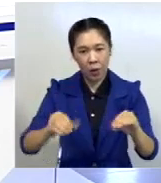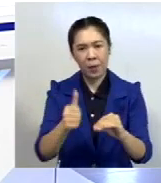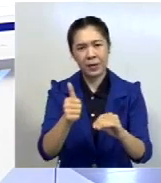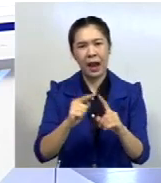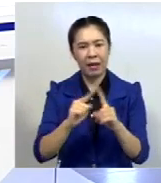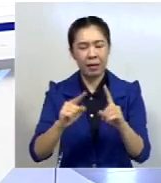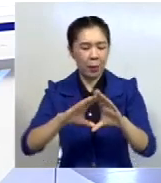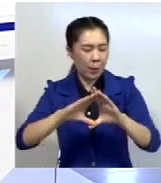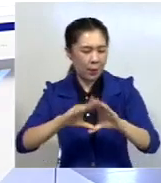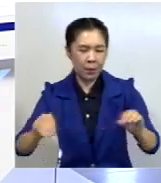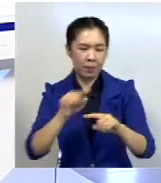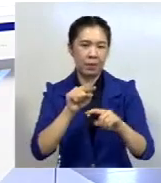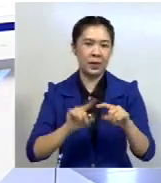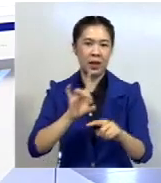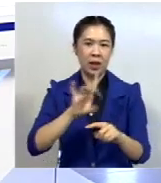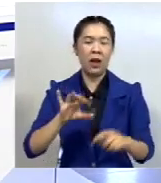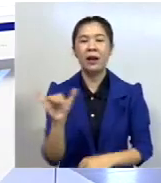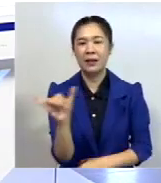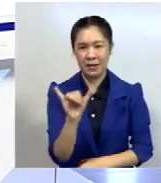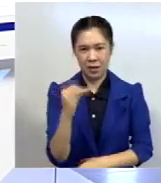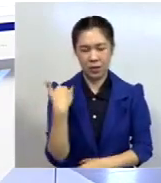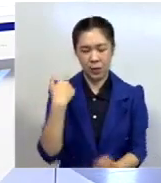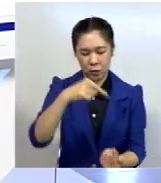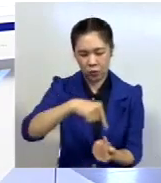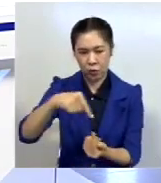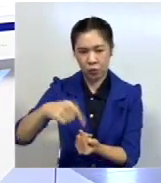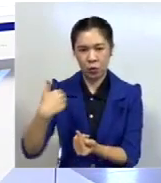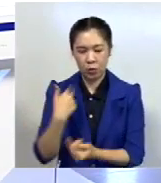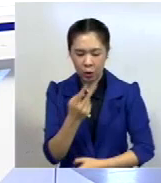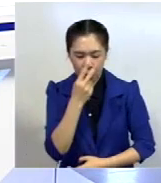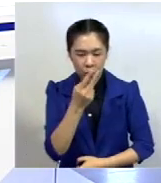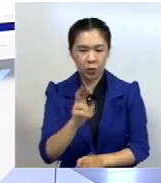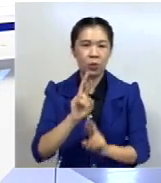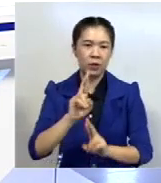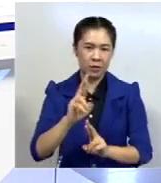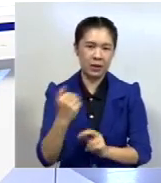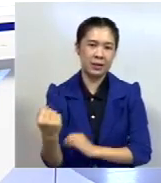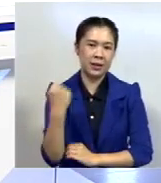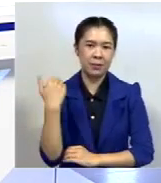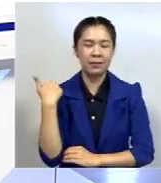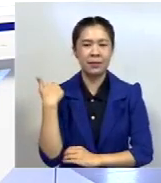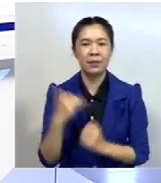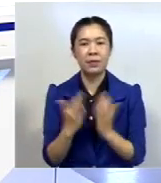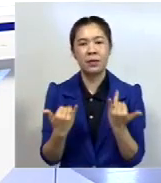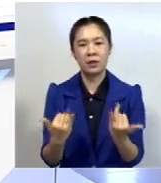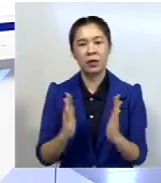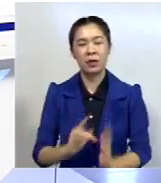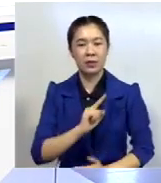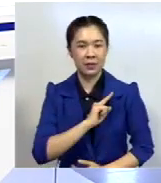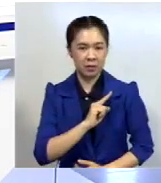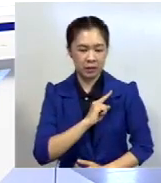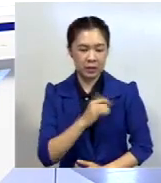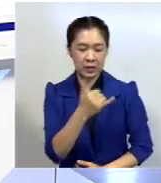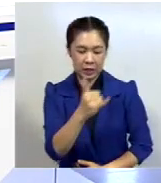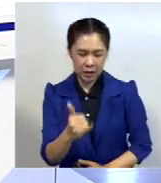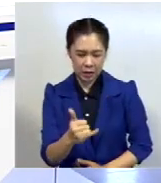อย่าดับได้สนิททั้งหมดนะคะยังมีบางจุดที่จะต้องเข้าไปเฝ้าระวังกันอย่างเข้มงวดซึ่งตอนนี้เนี่ยเจ้าหน้าที่ในจุดไหนที่มีความ